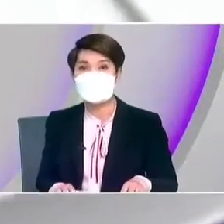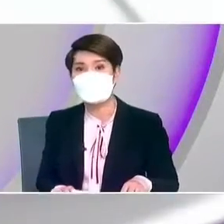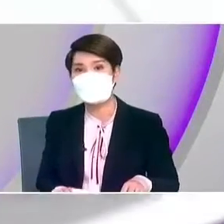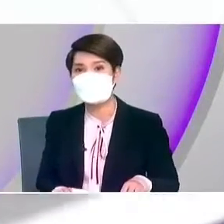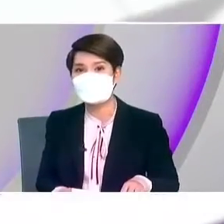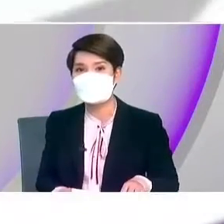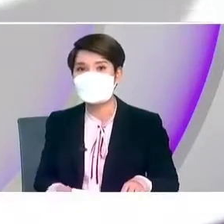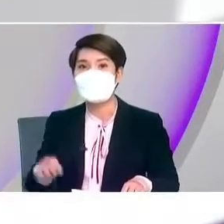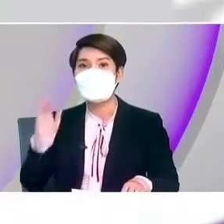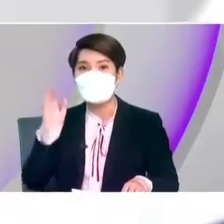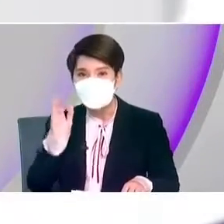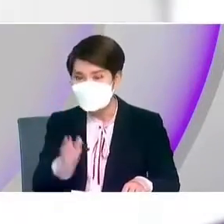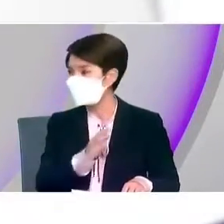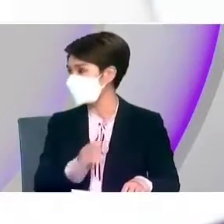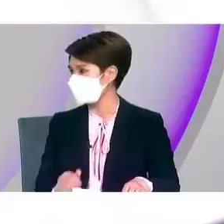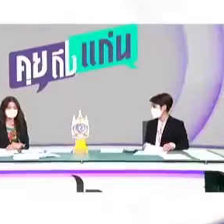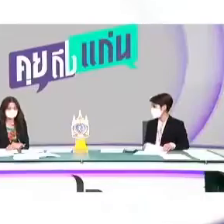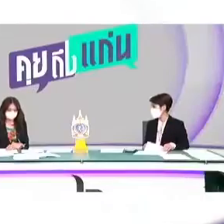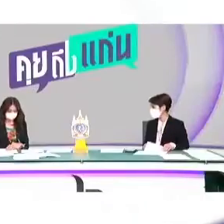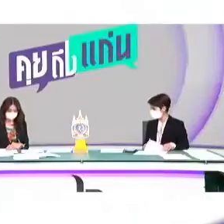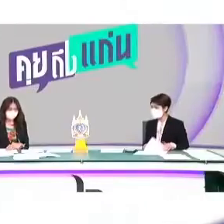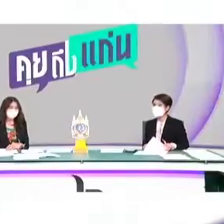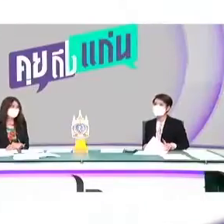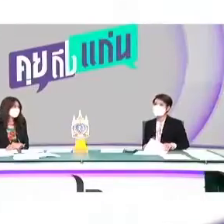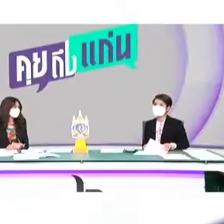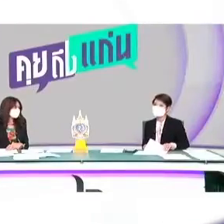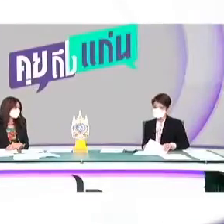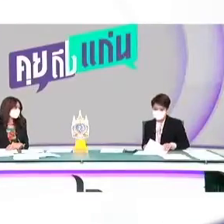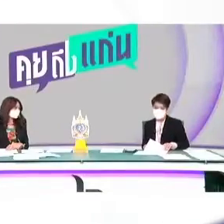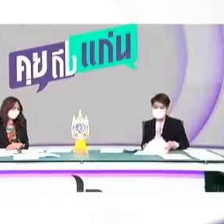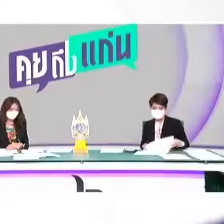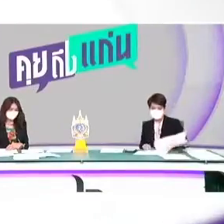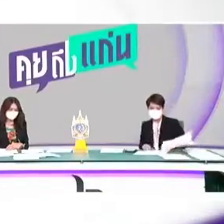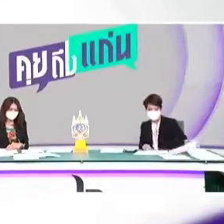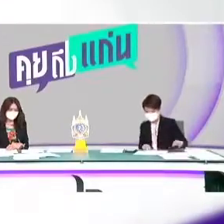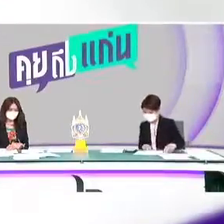งรัฐของรัฐบาลพลเอกประยุทธ์จันทร์โอชามากที่สุดอันดับหนึ่งเลยนะคะ